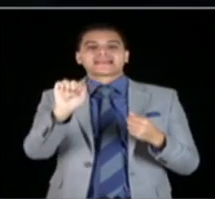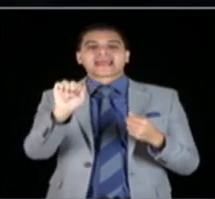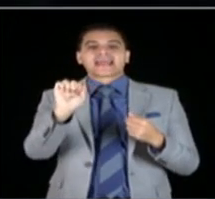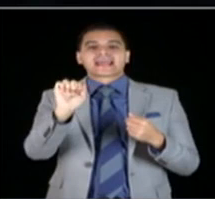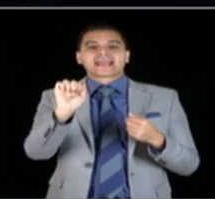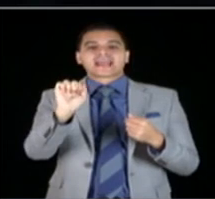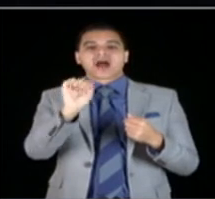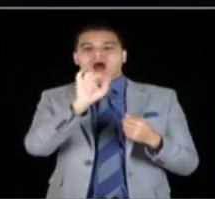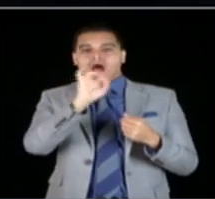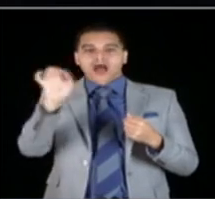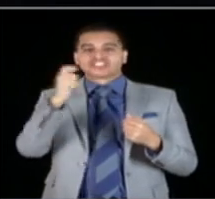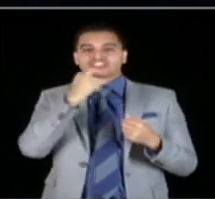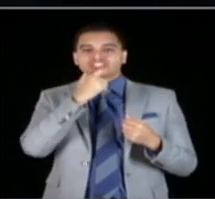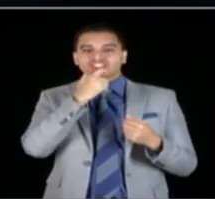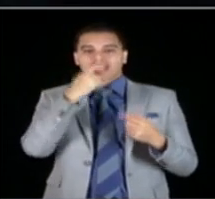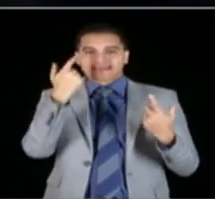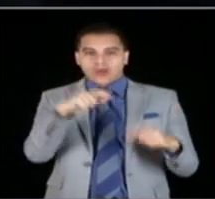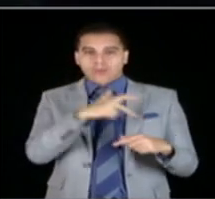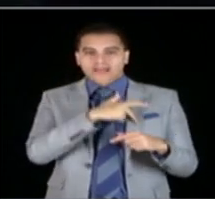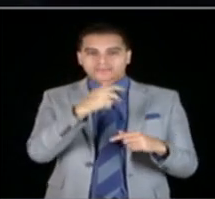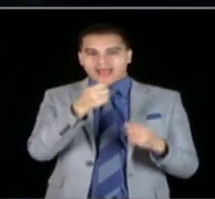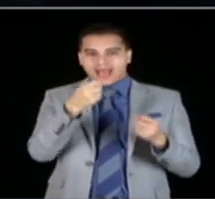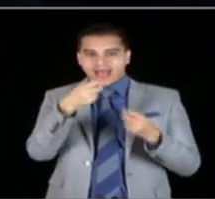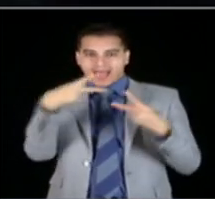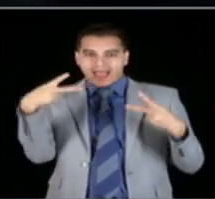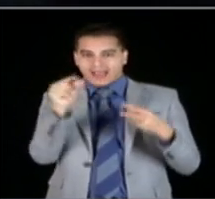تنتهي بالحرف A؟